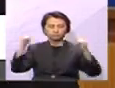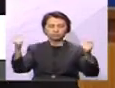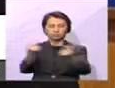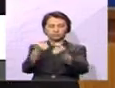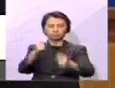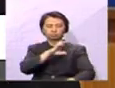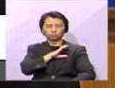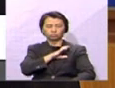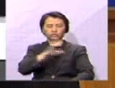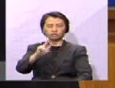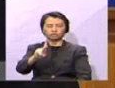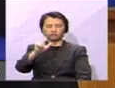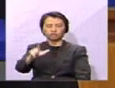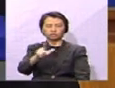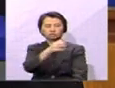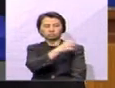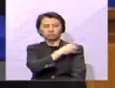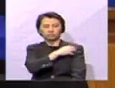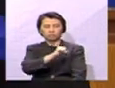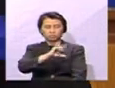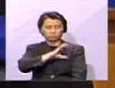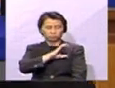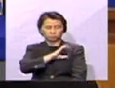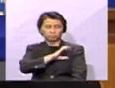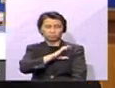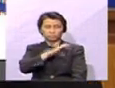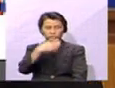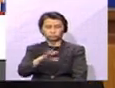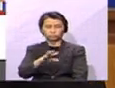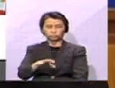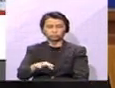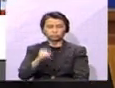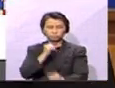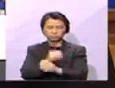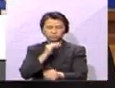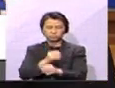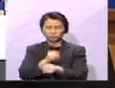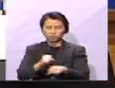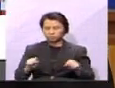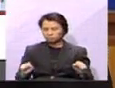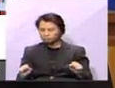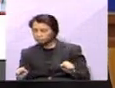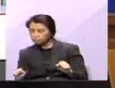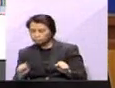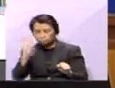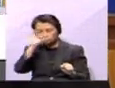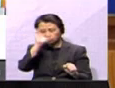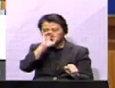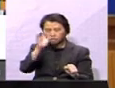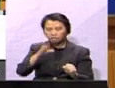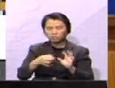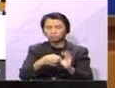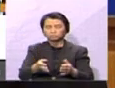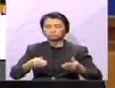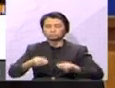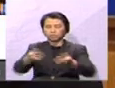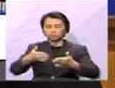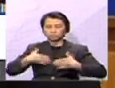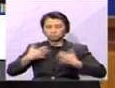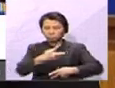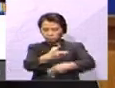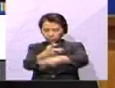Lumpur terutamanya pegawai dan anggota yang telah bertuku lumus dalam usaha untuk memberi kesejahteraan dan